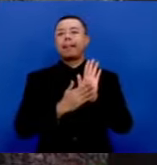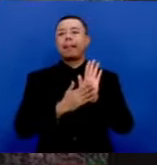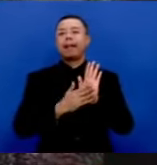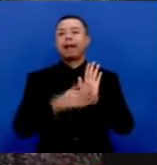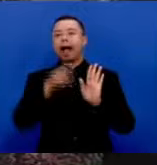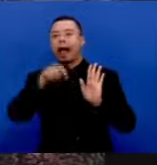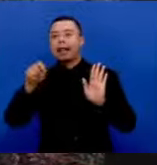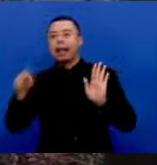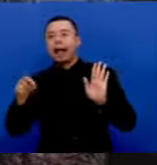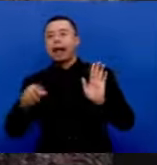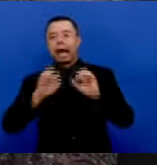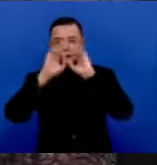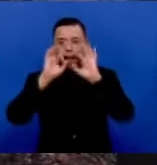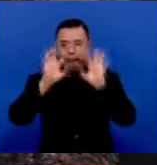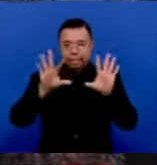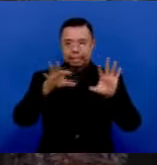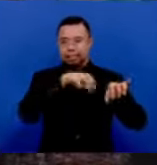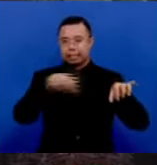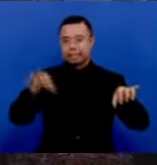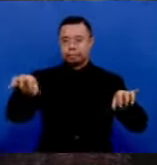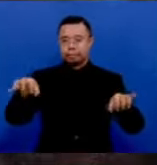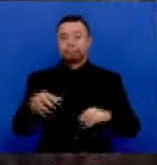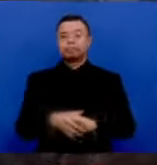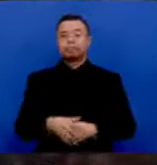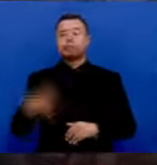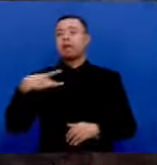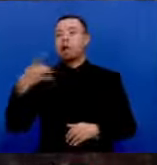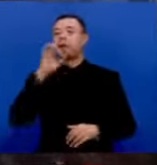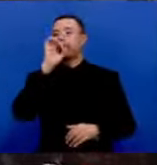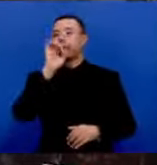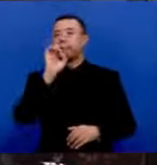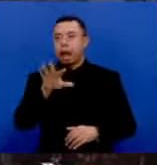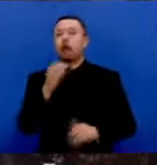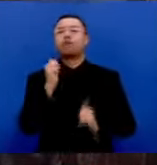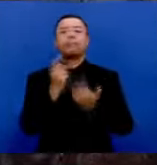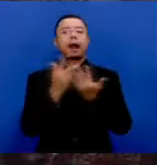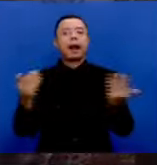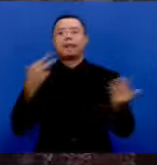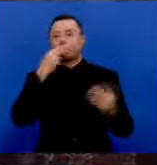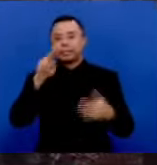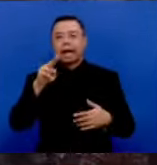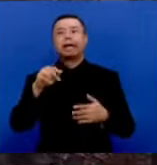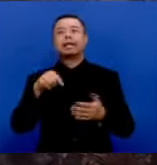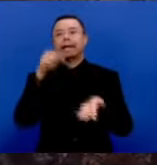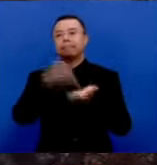sejumlah titik di Desa Karangsambung. Relawan meyakinkan masyarakat untuk memilih pasangan